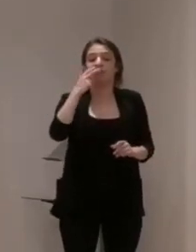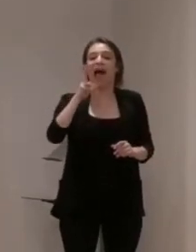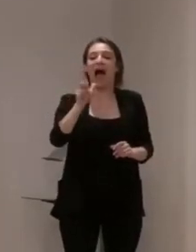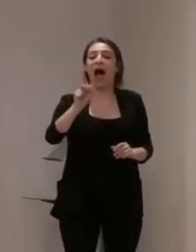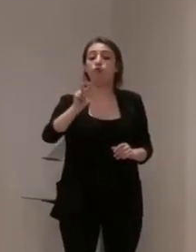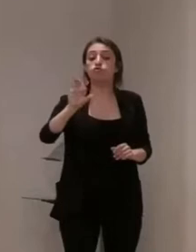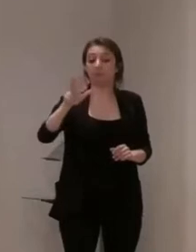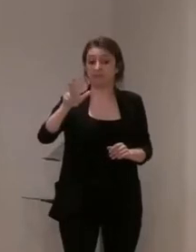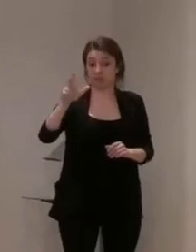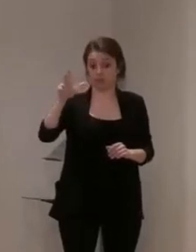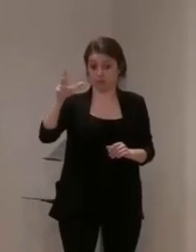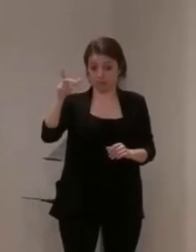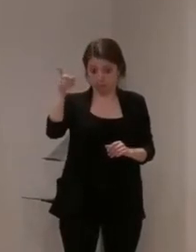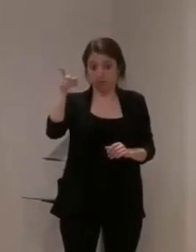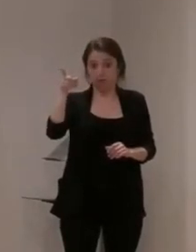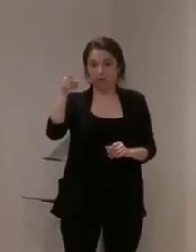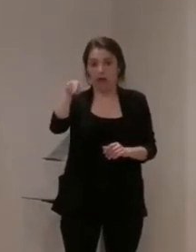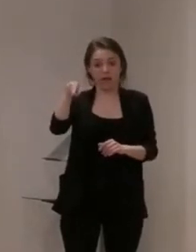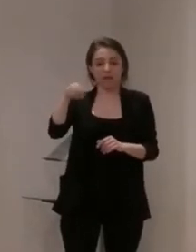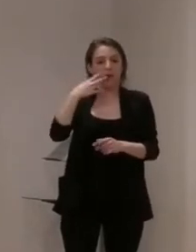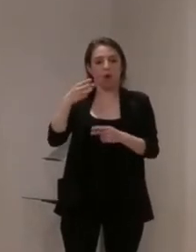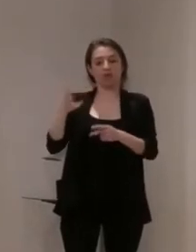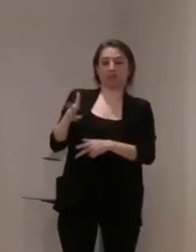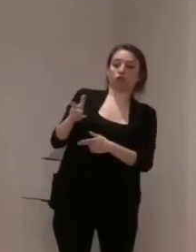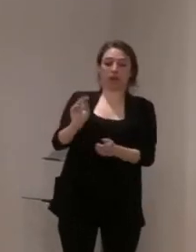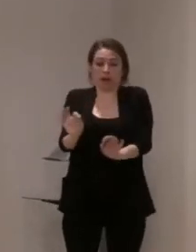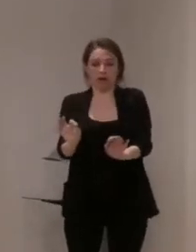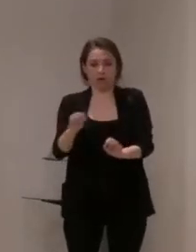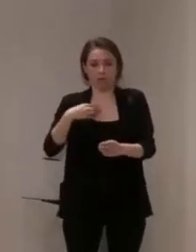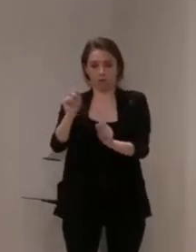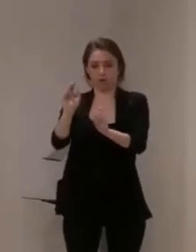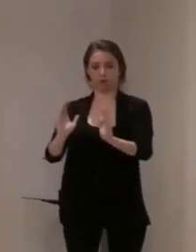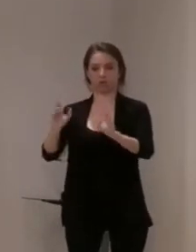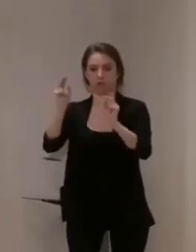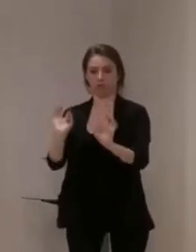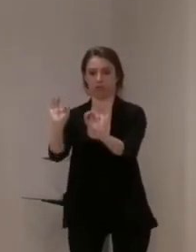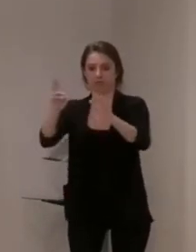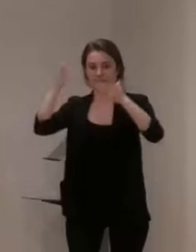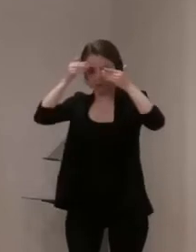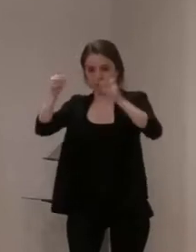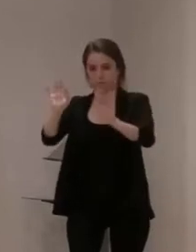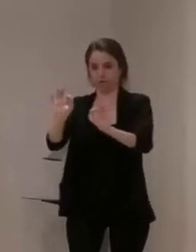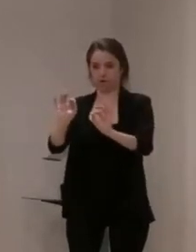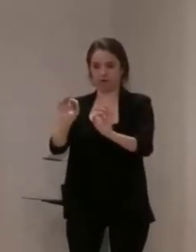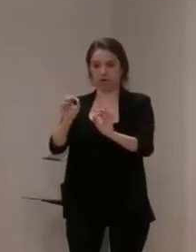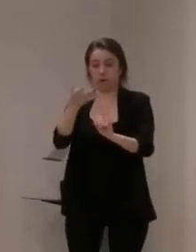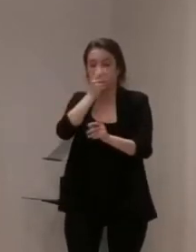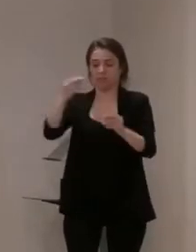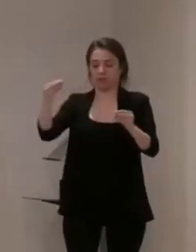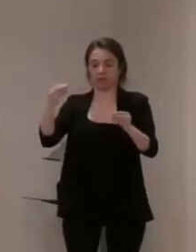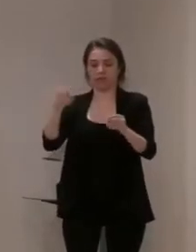muntaries un vídeo? Oi que no? Oi que hi ha coses que no es poden fer a Auschwitz? Oi que hi ha coses que no es poden fer a